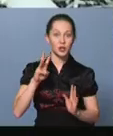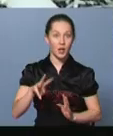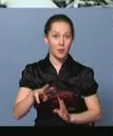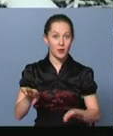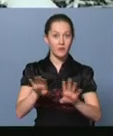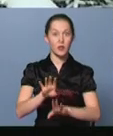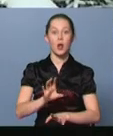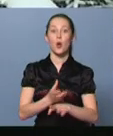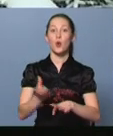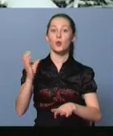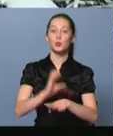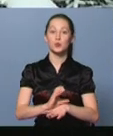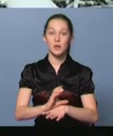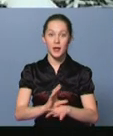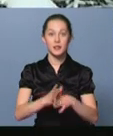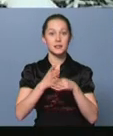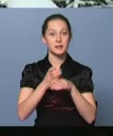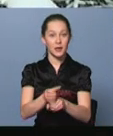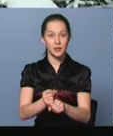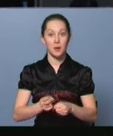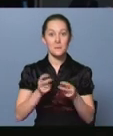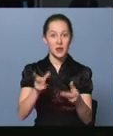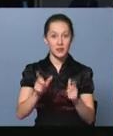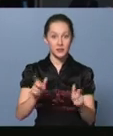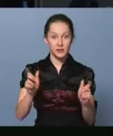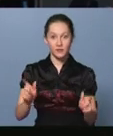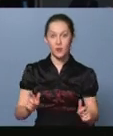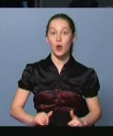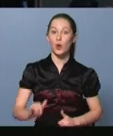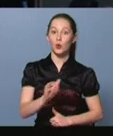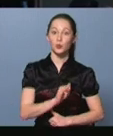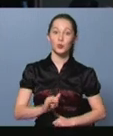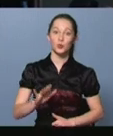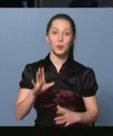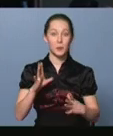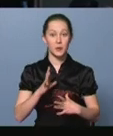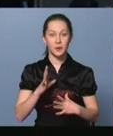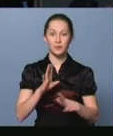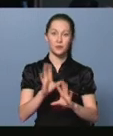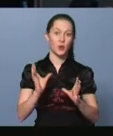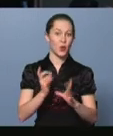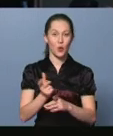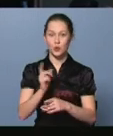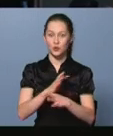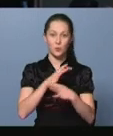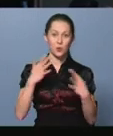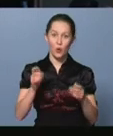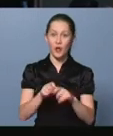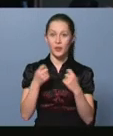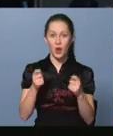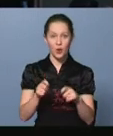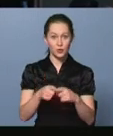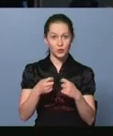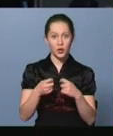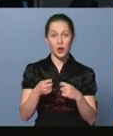Такое усиление значительно сократило количество браконьеров. У нас как бы не очень много так выявленных нарушений